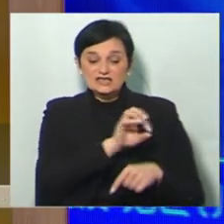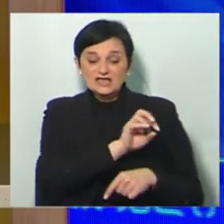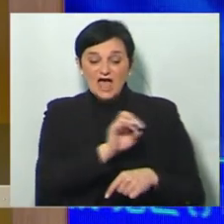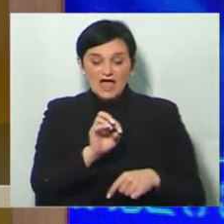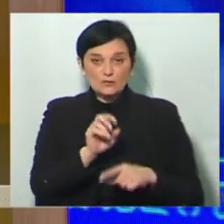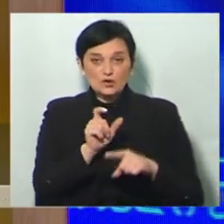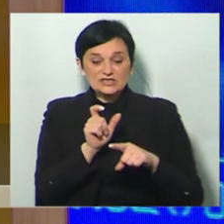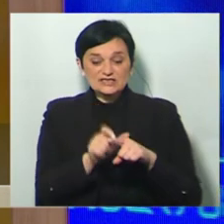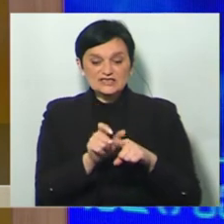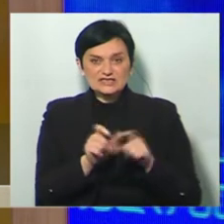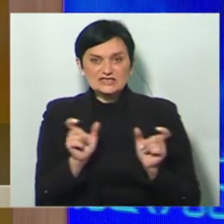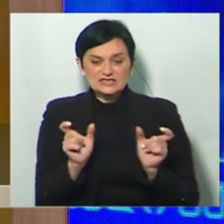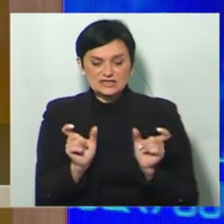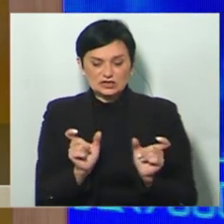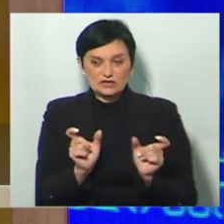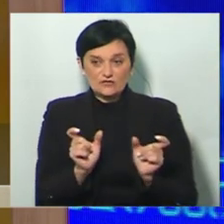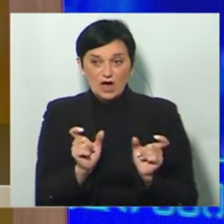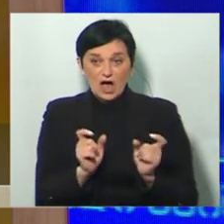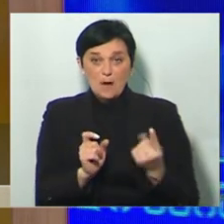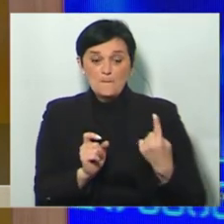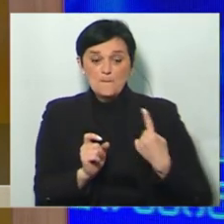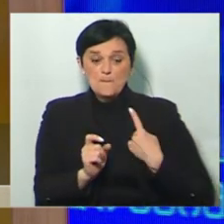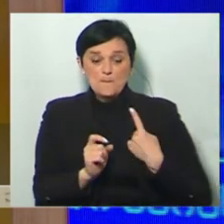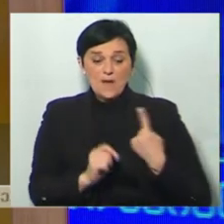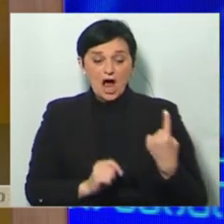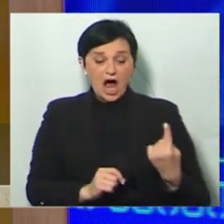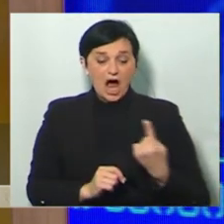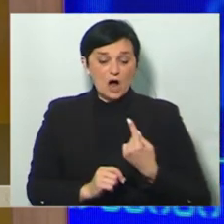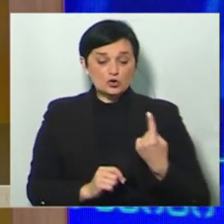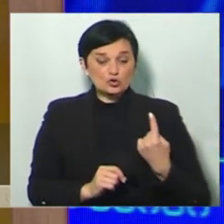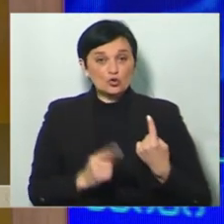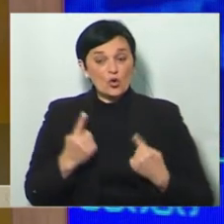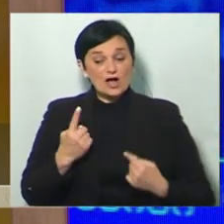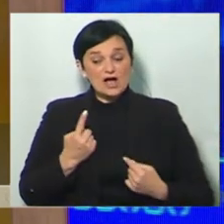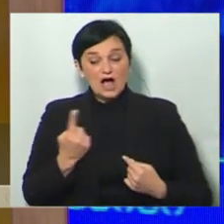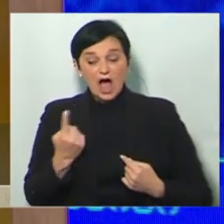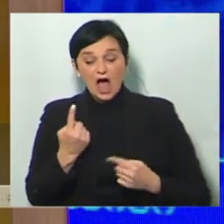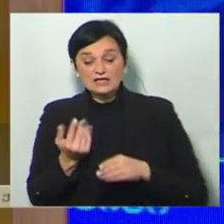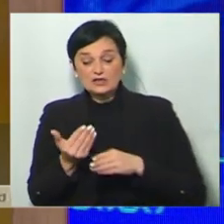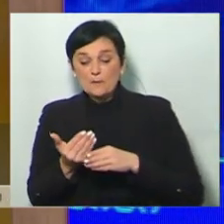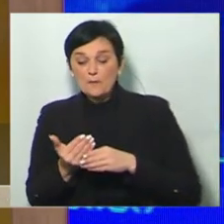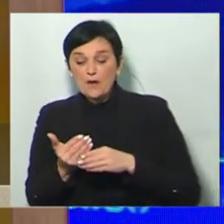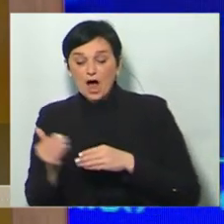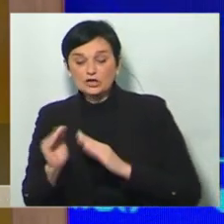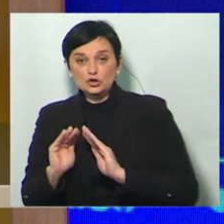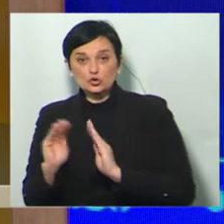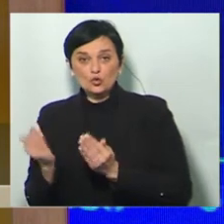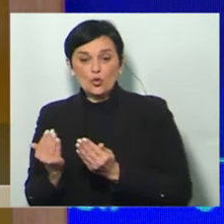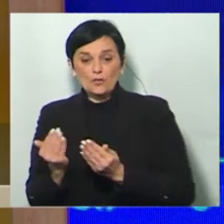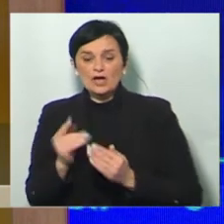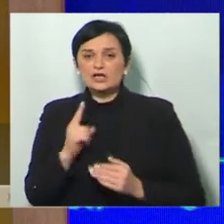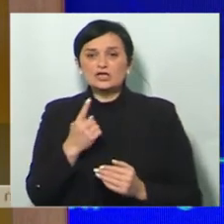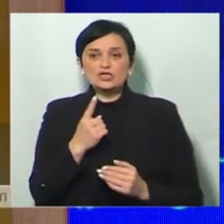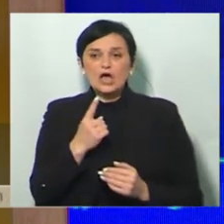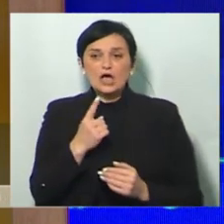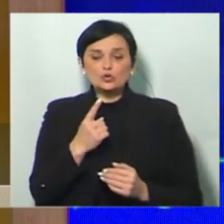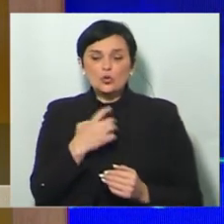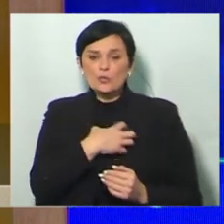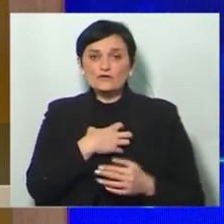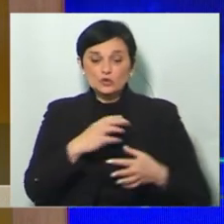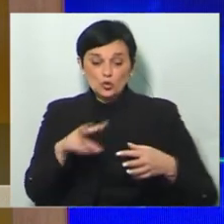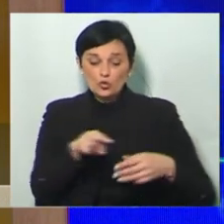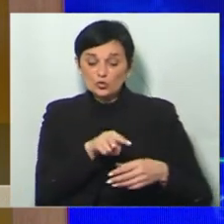სიტყვა შორის, რომელიც ძალიან ტევადია. მარტოობა და განმარტოება. Რატომ არის მნიშვნელოვანი, რომ ისინი სწორედაც